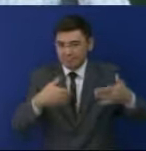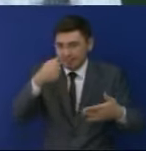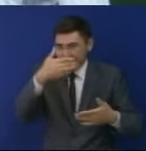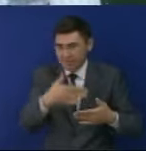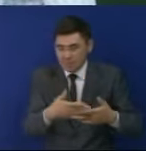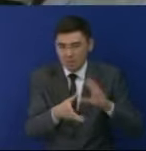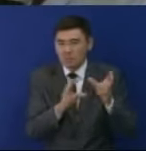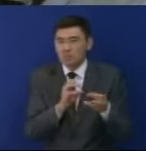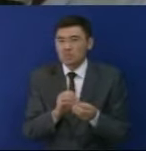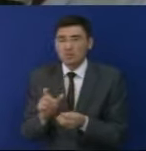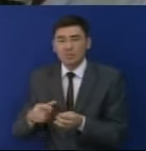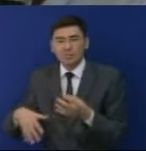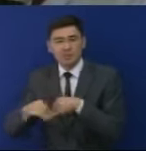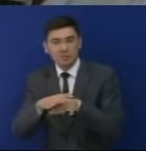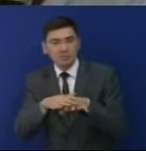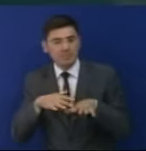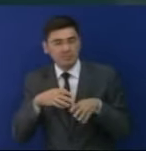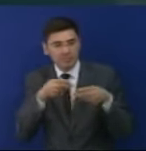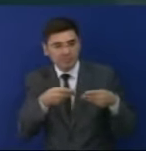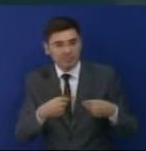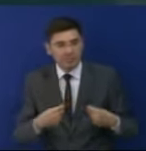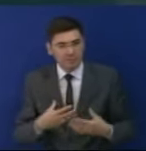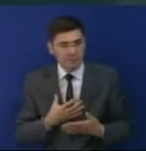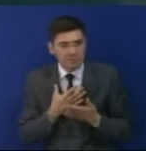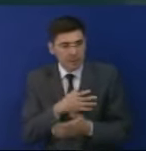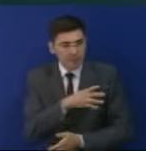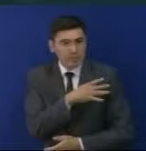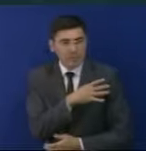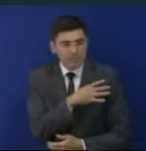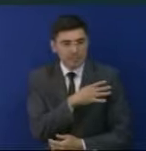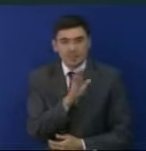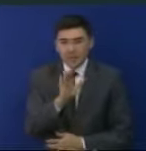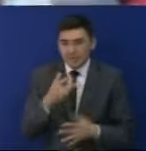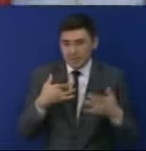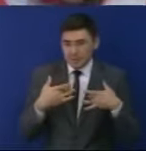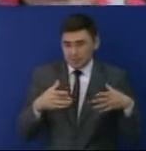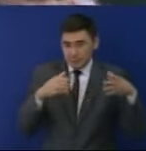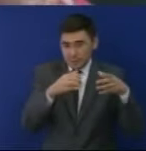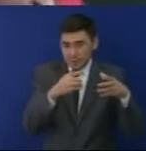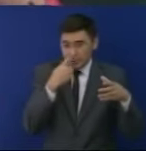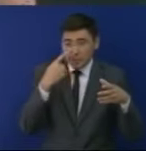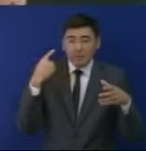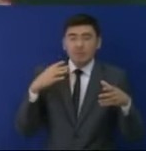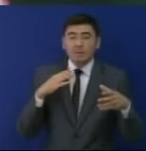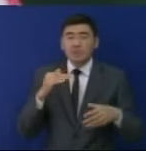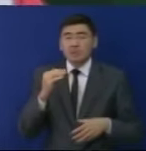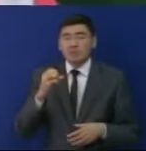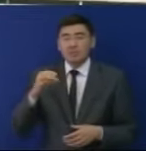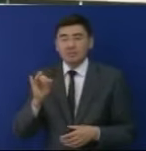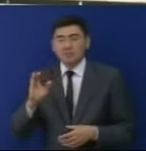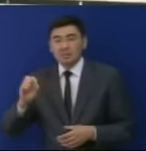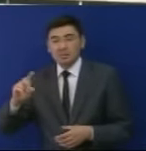оставили зрителей равнодушными, как и другие постановки. Стоит отметить, что коллектив театра имени Абая на недавно прошедшем фестивале